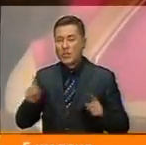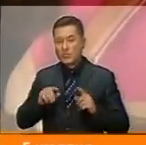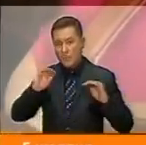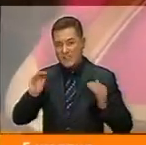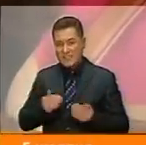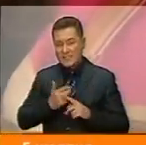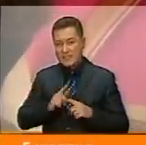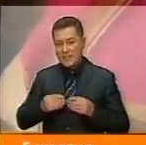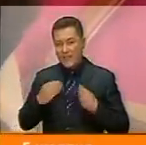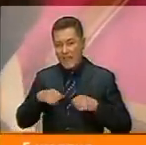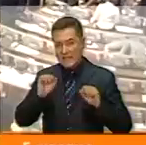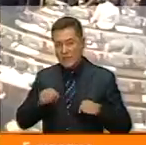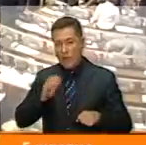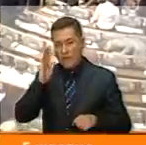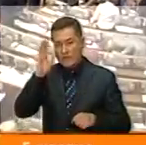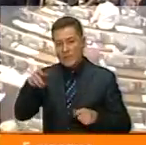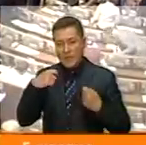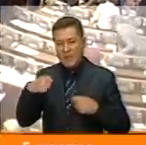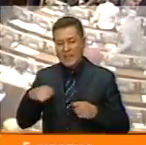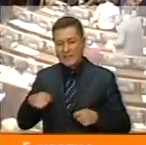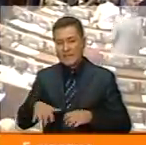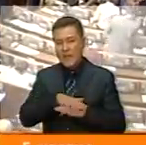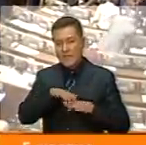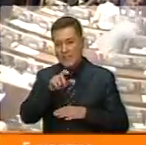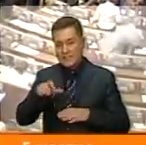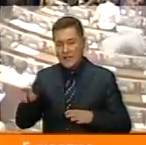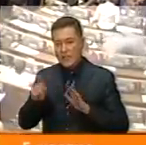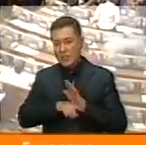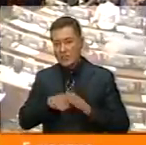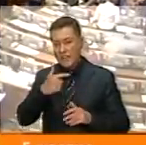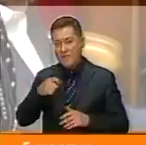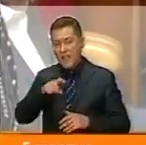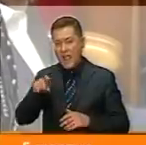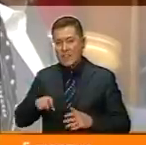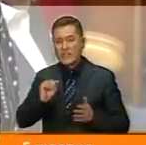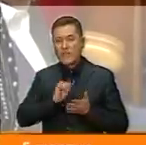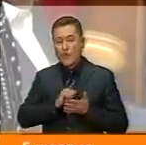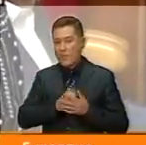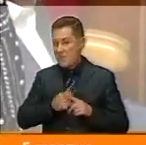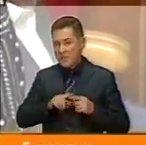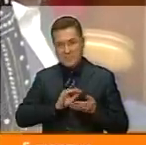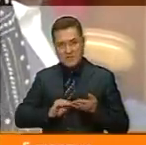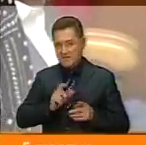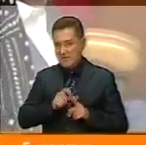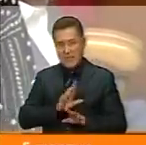це дасть змогу в перспективі продавати населенню дешевий газ. В рядовому ж документі про це ані слова.